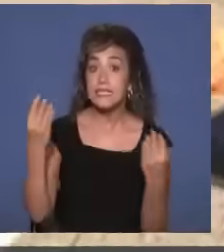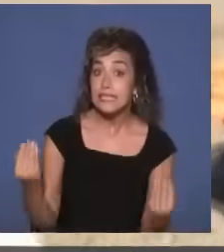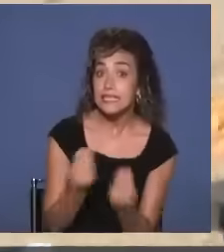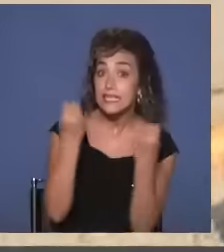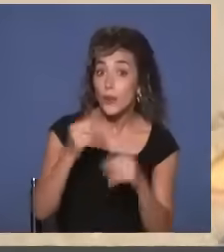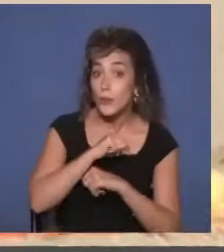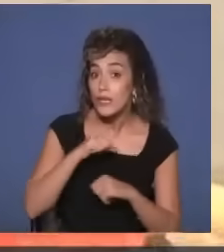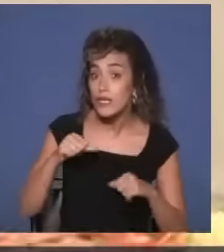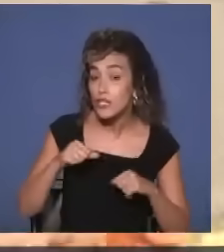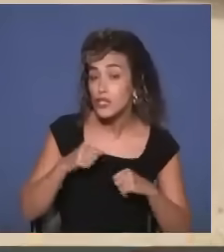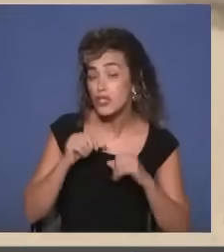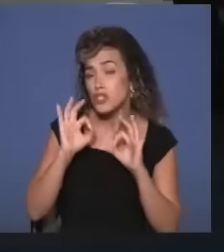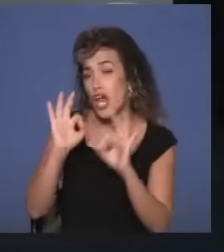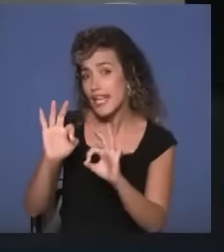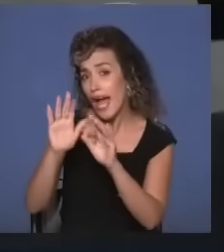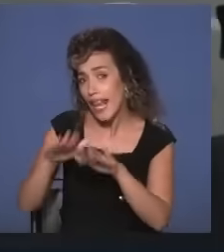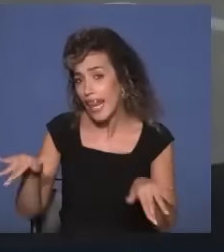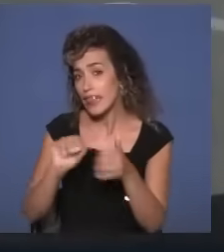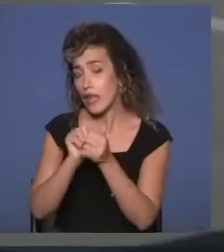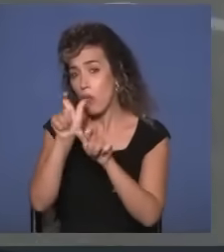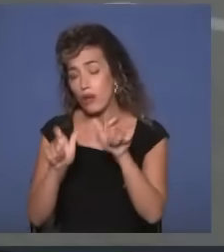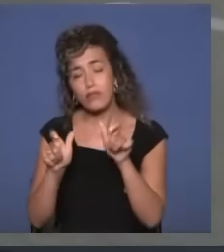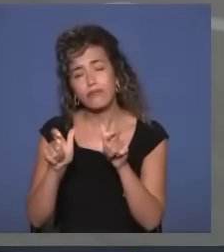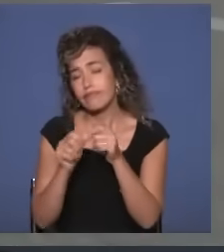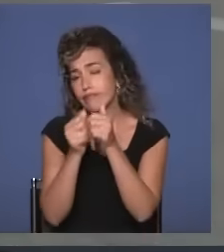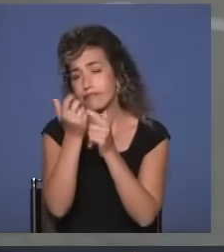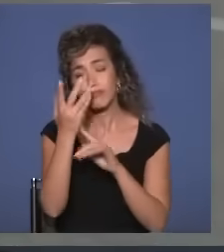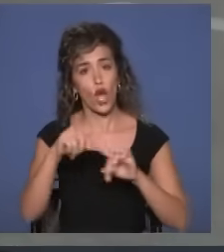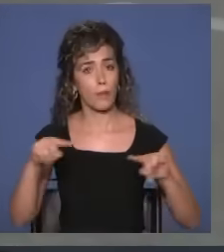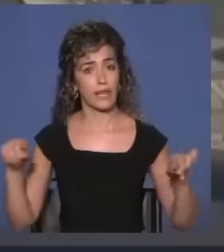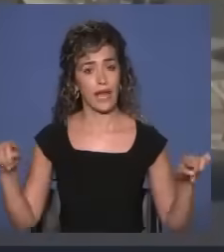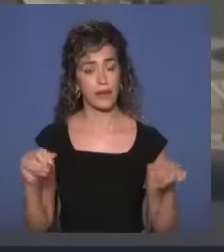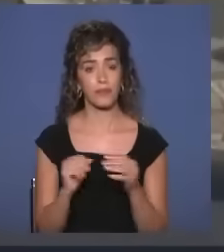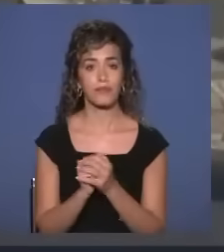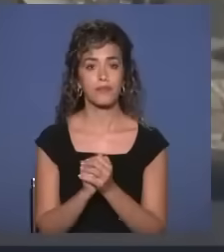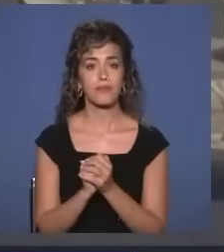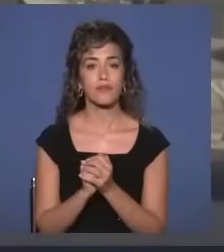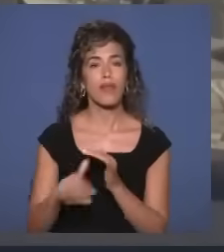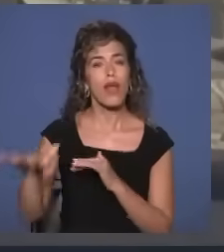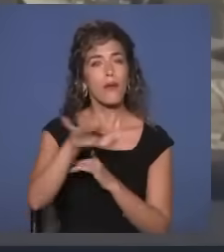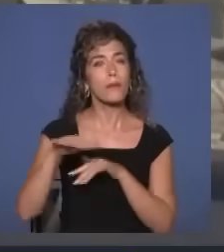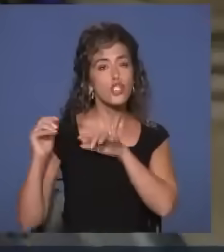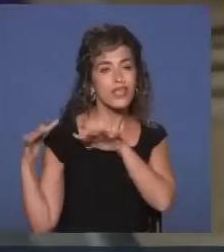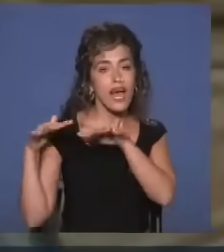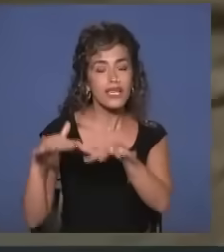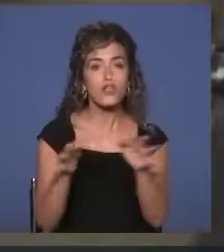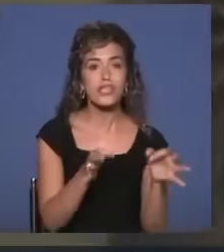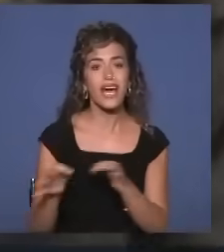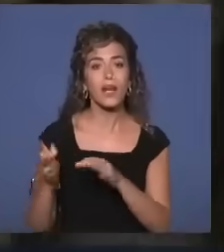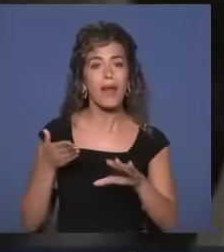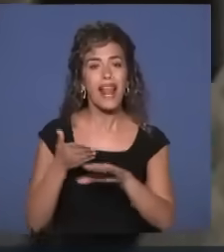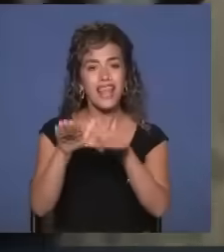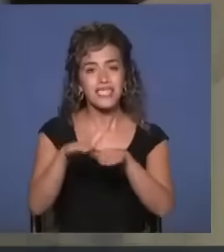אנשים, של ילדים, מה לא. בשטחי הכינוס נערכים כוחות היבשה למהלך הקרקעי. בסדר, מרים את הראש